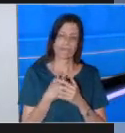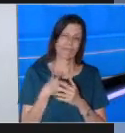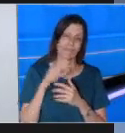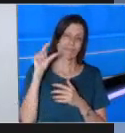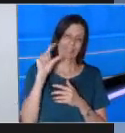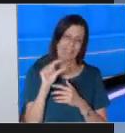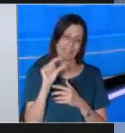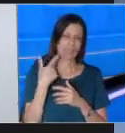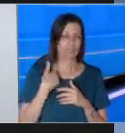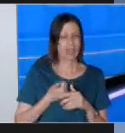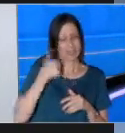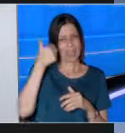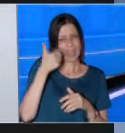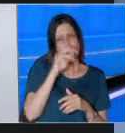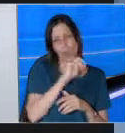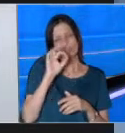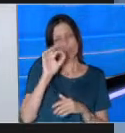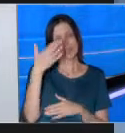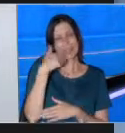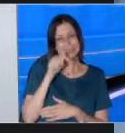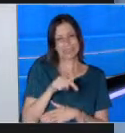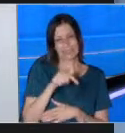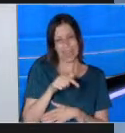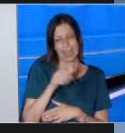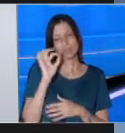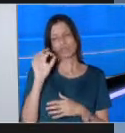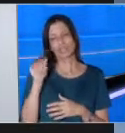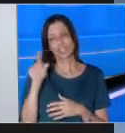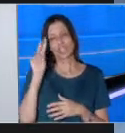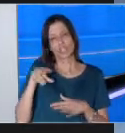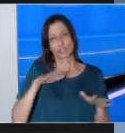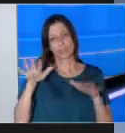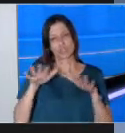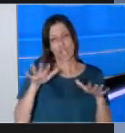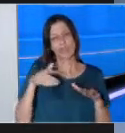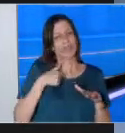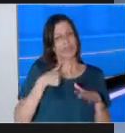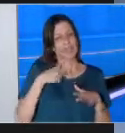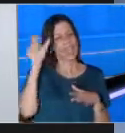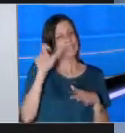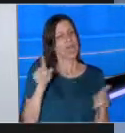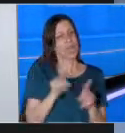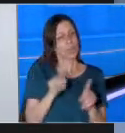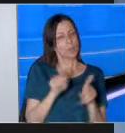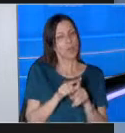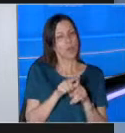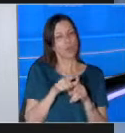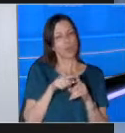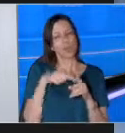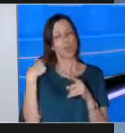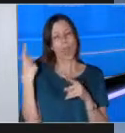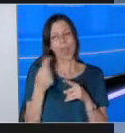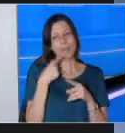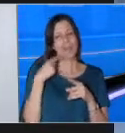וקטונתי מלנהל את ענייניה של מדינת ישראל, לשם כך יש ממשלה, ואני אזרח כמו כולם, אבל את המחאה שלי